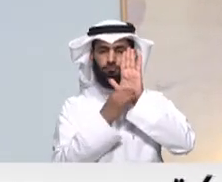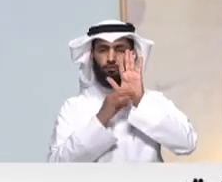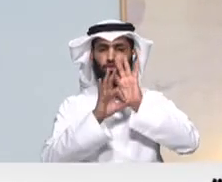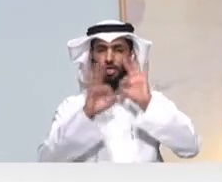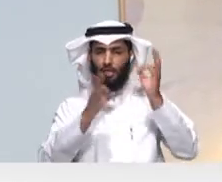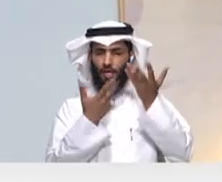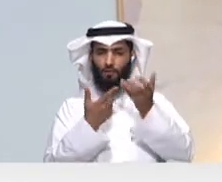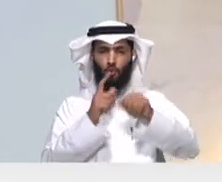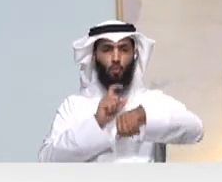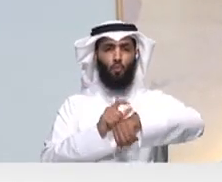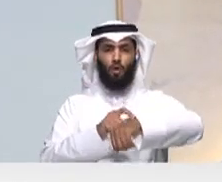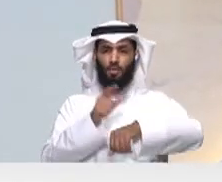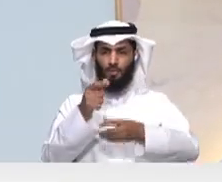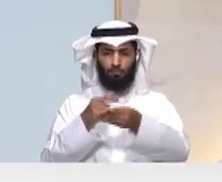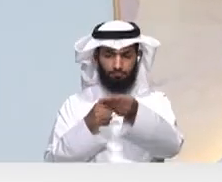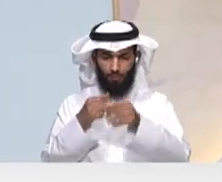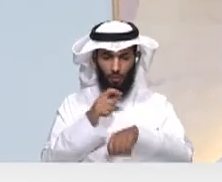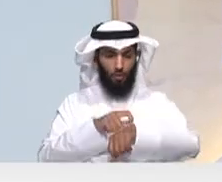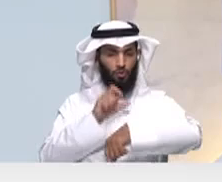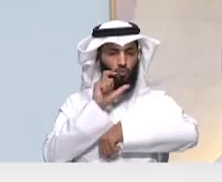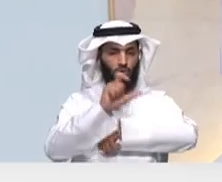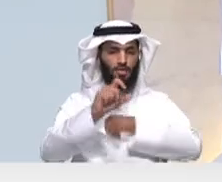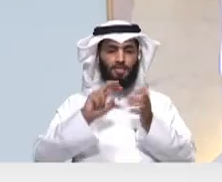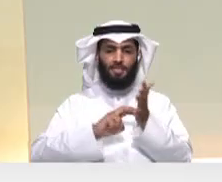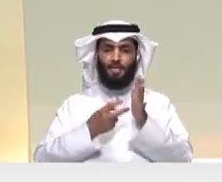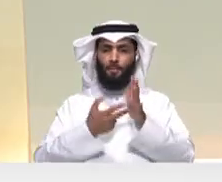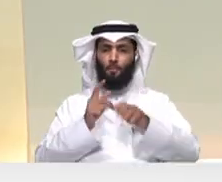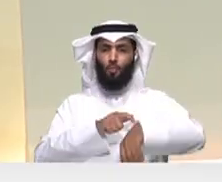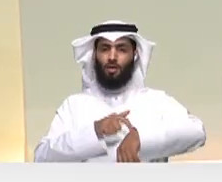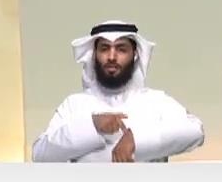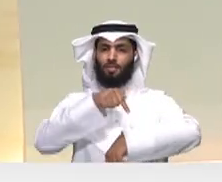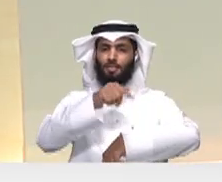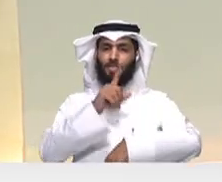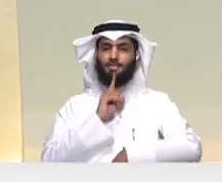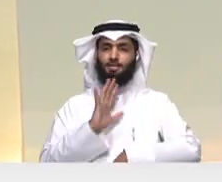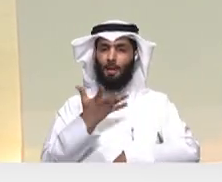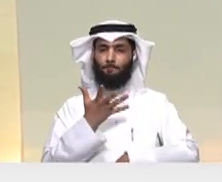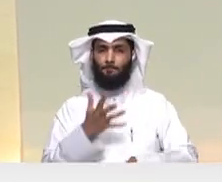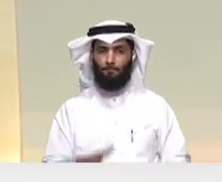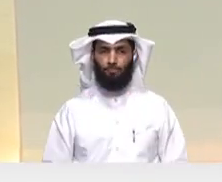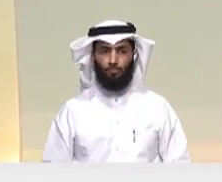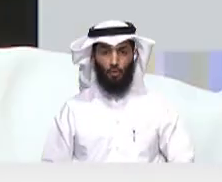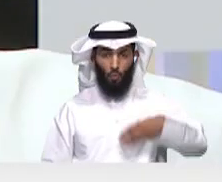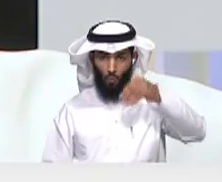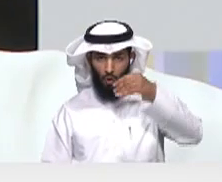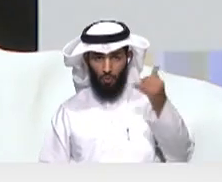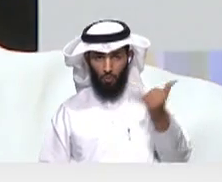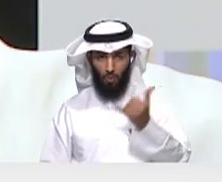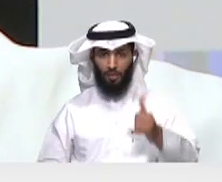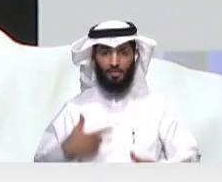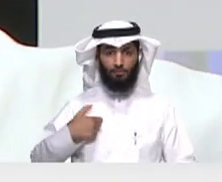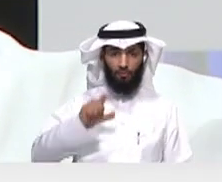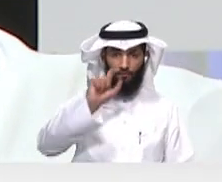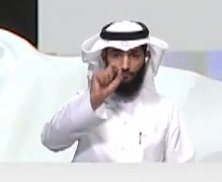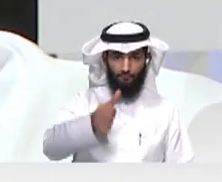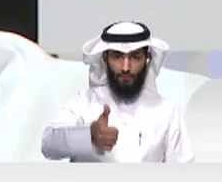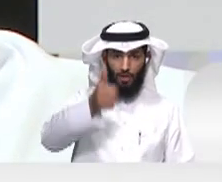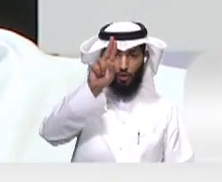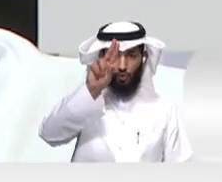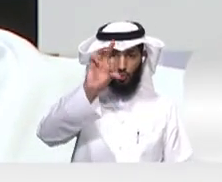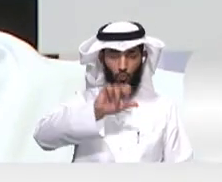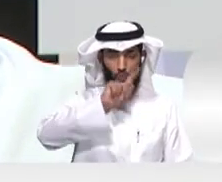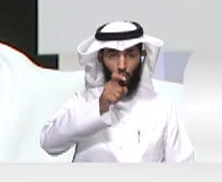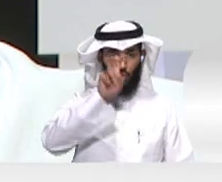الكفالات او الاسترجاع والاستبدال خلال مده معينه الفاتوره وايد مهمه في حال تقديم الشكوى